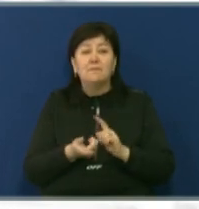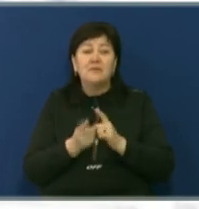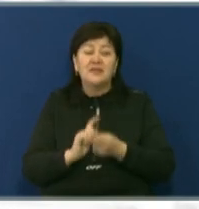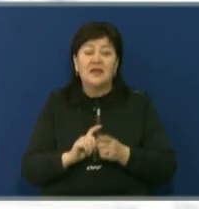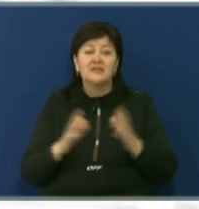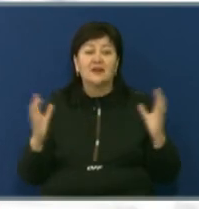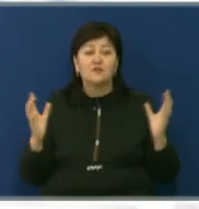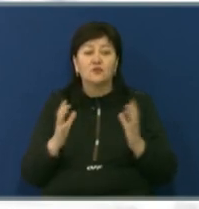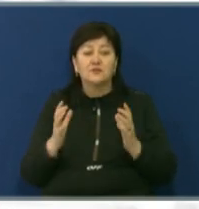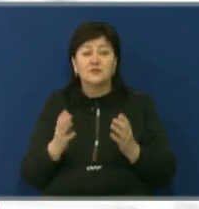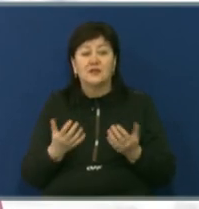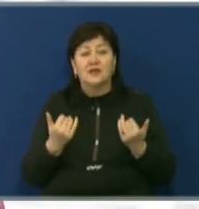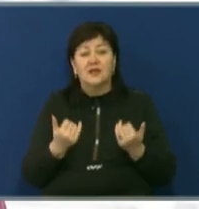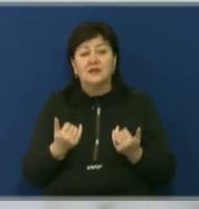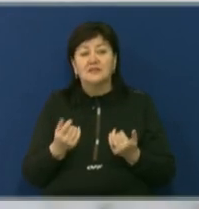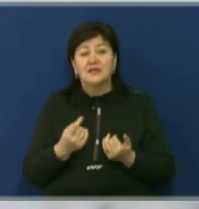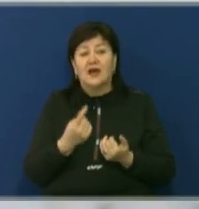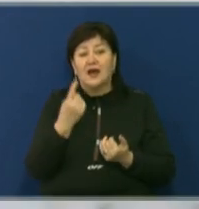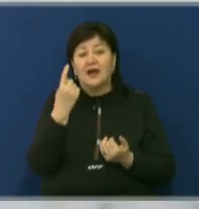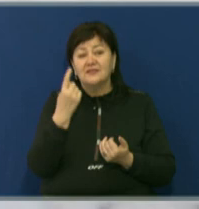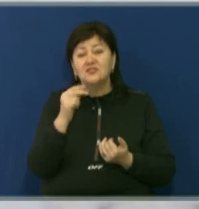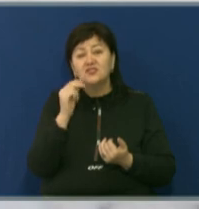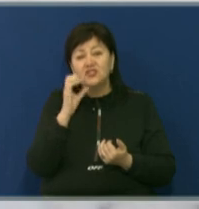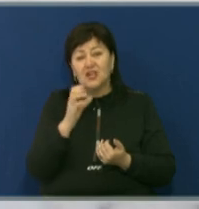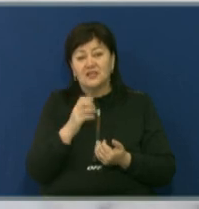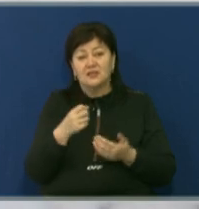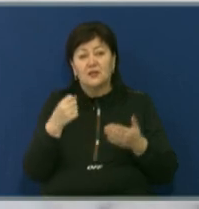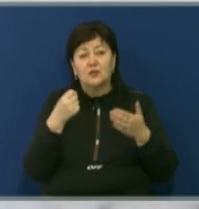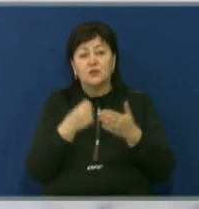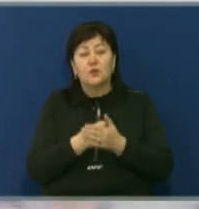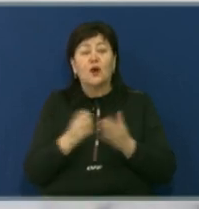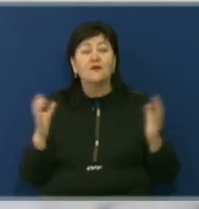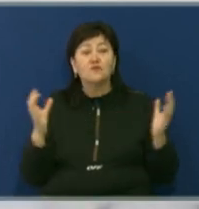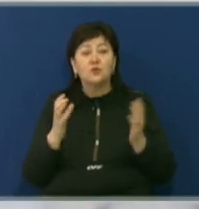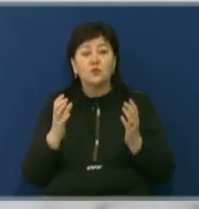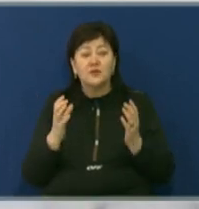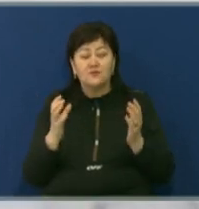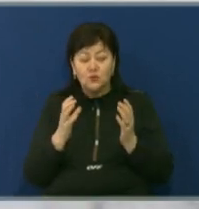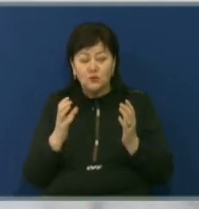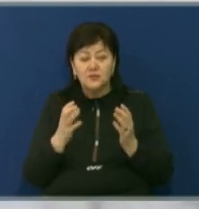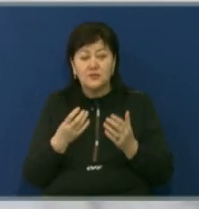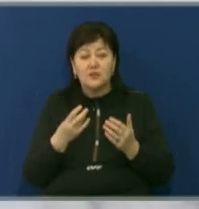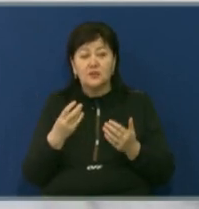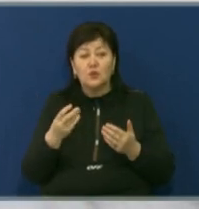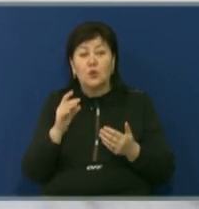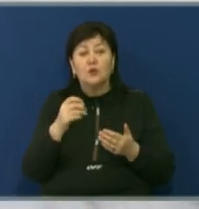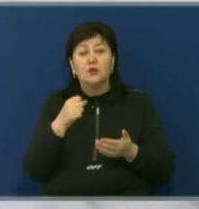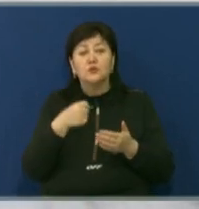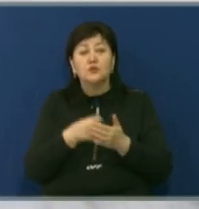Бір жарым сағатта ғана қалаға, орталыққа біз жетеміз. Қиын балаларымызды таңертең алтыда тұрып, анау развилкаға дейін жаяу